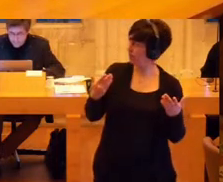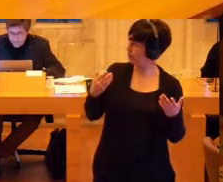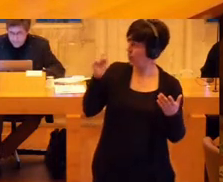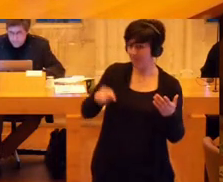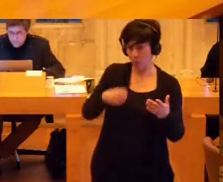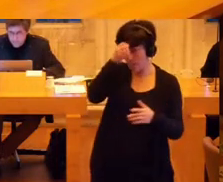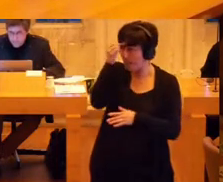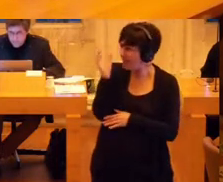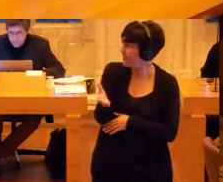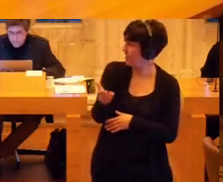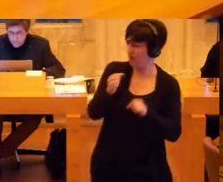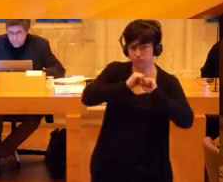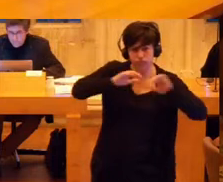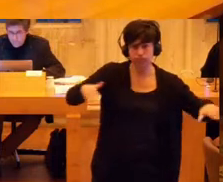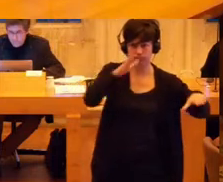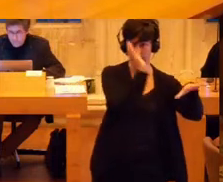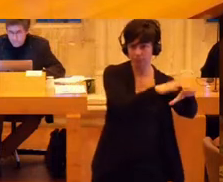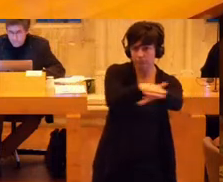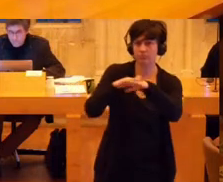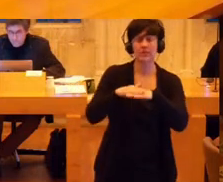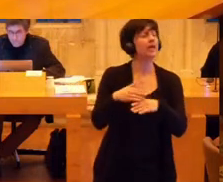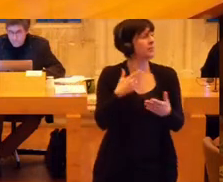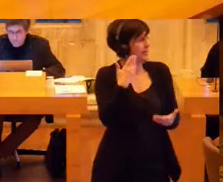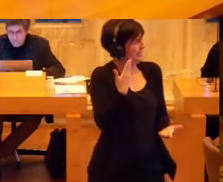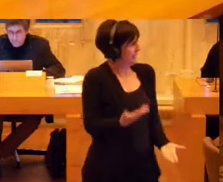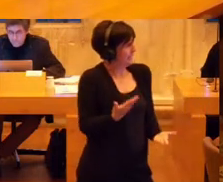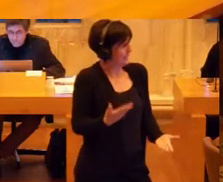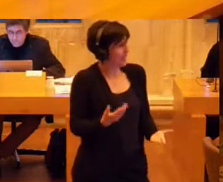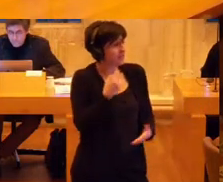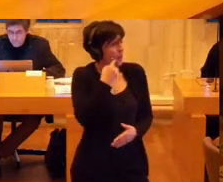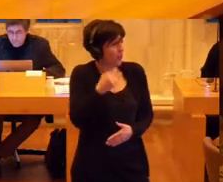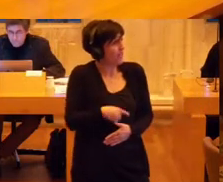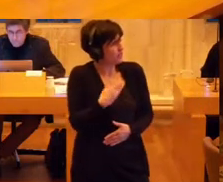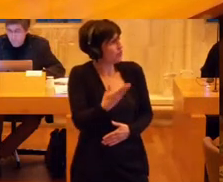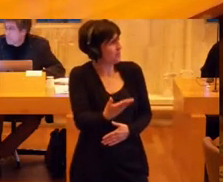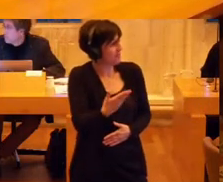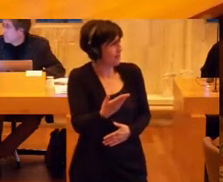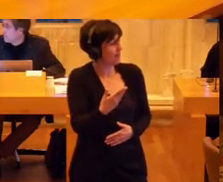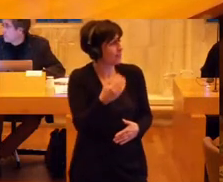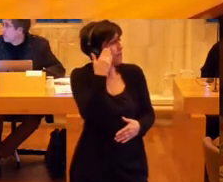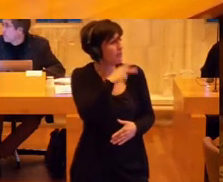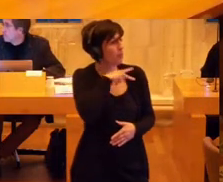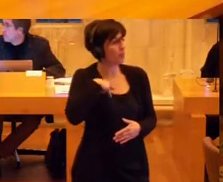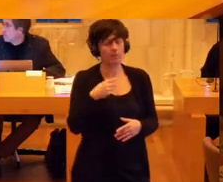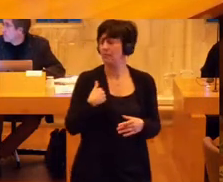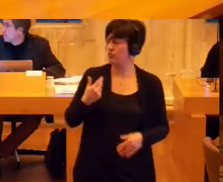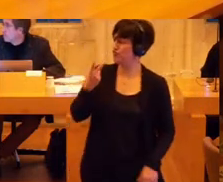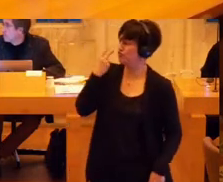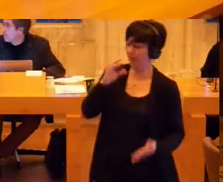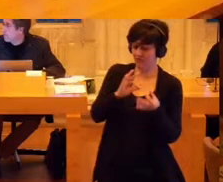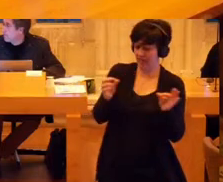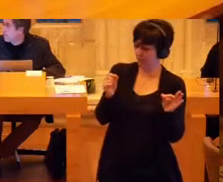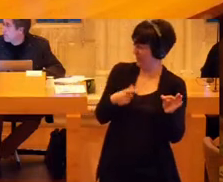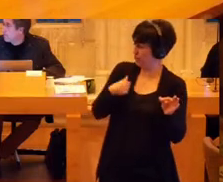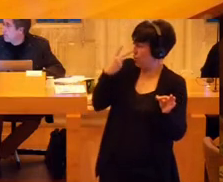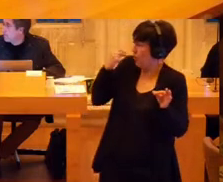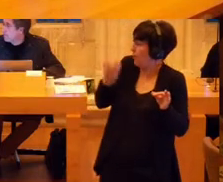qu'il faut signaler. Il y a une obligation, mais bien sûr, c'est le sens de l'obligation. Je comprends pas cette phrase-là.